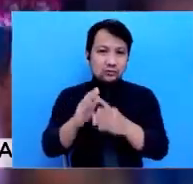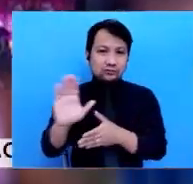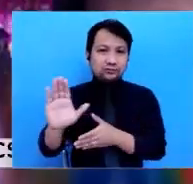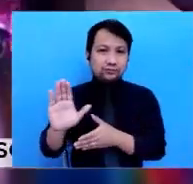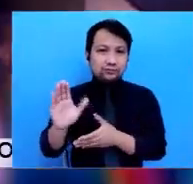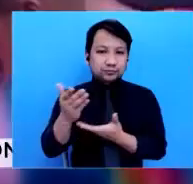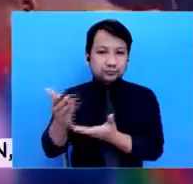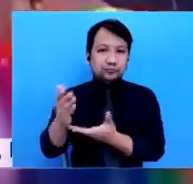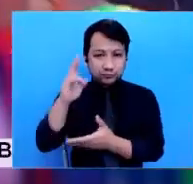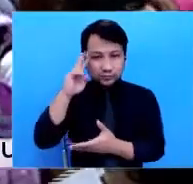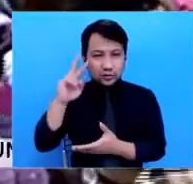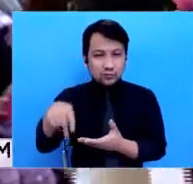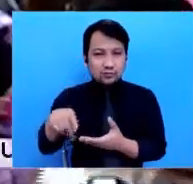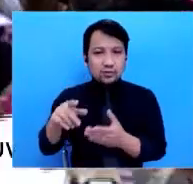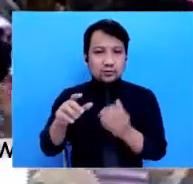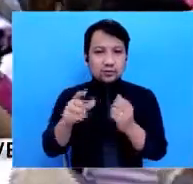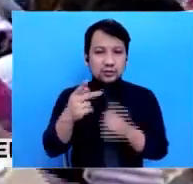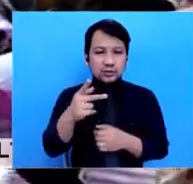para kayo.